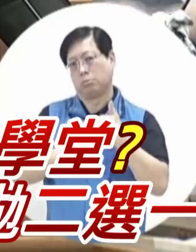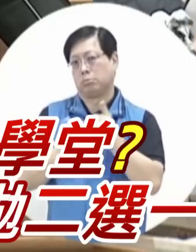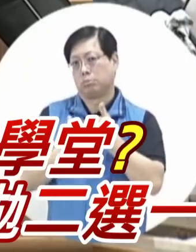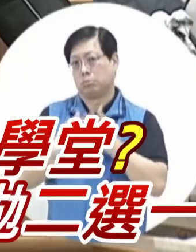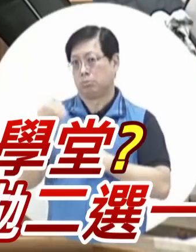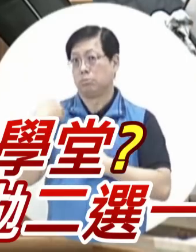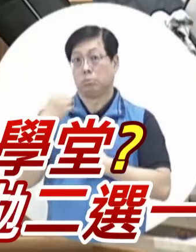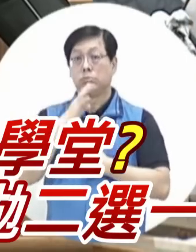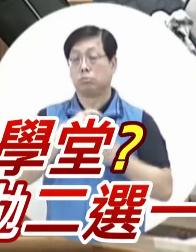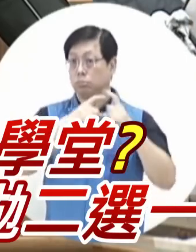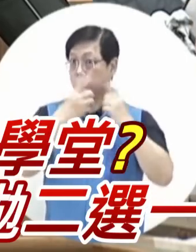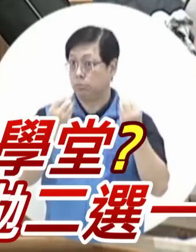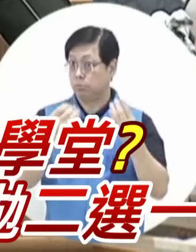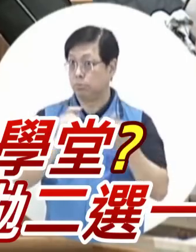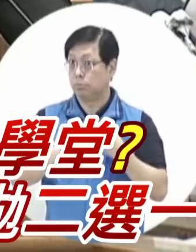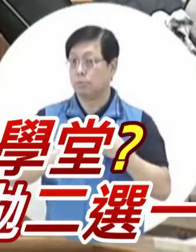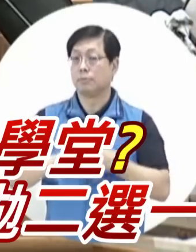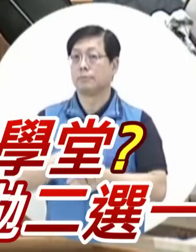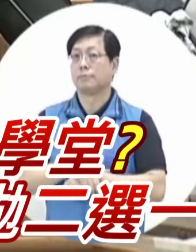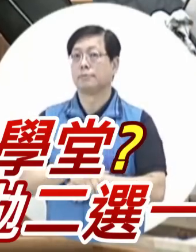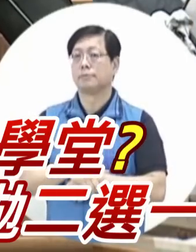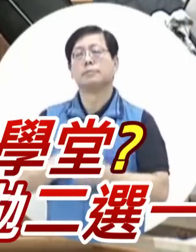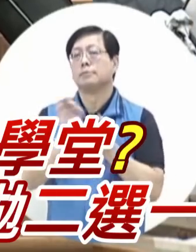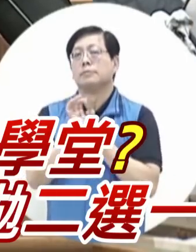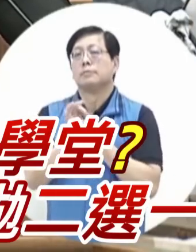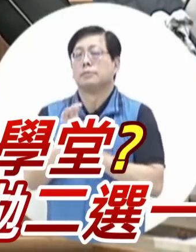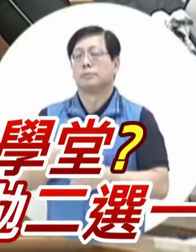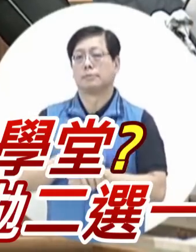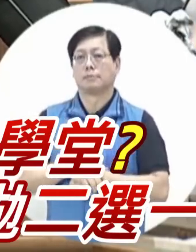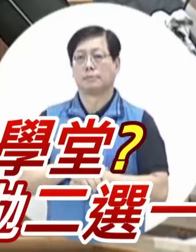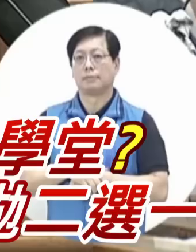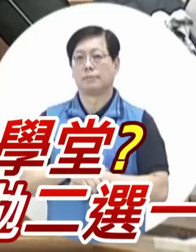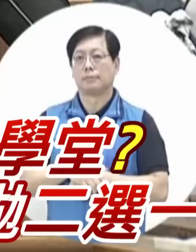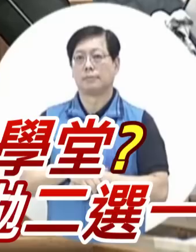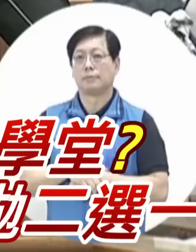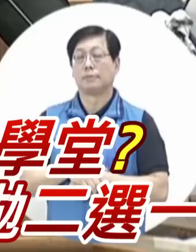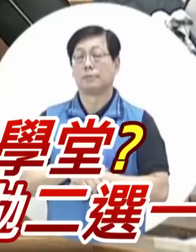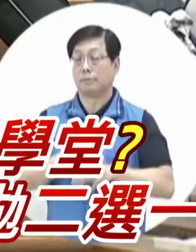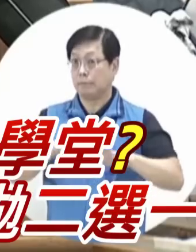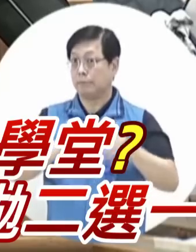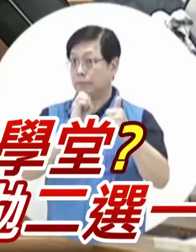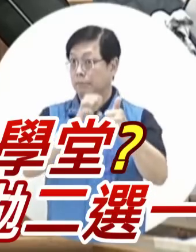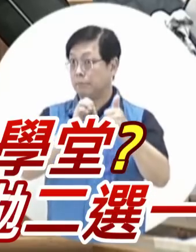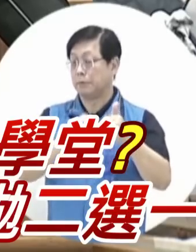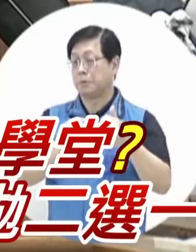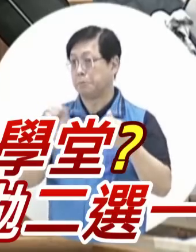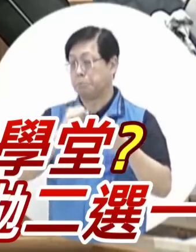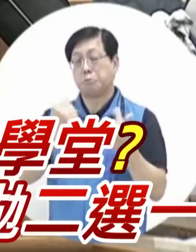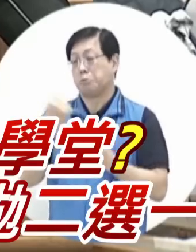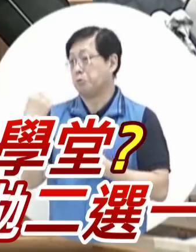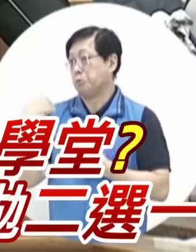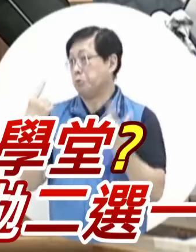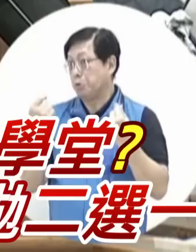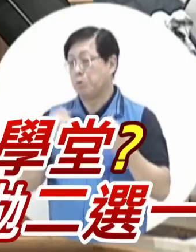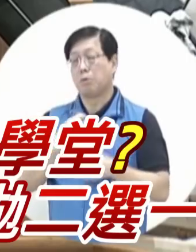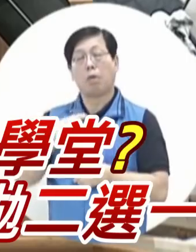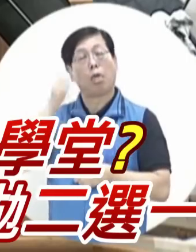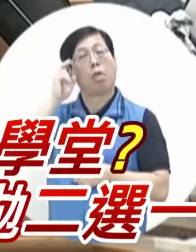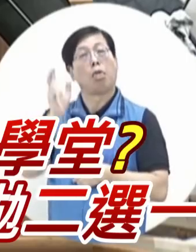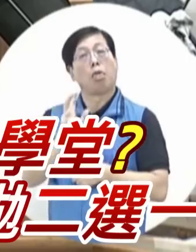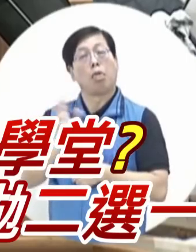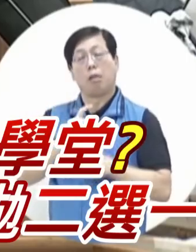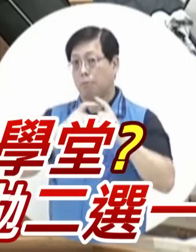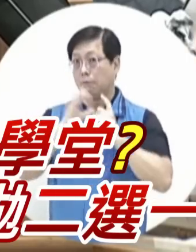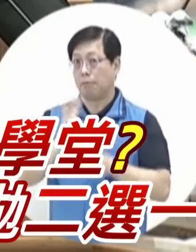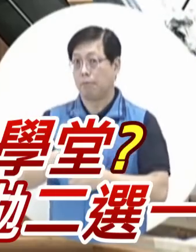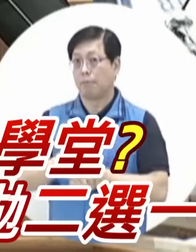天是不是不回答我？哈。好，没关系。来，我哈就要提醒您，不要像昨天一样直接放空不回答哈。